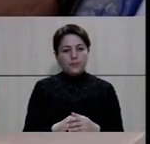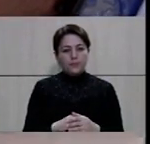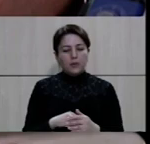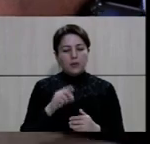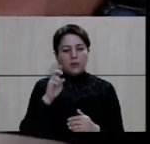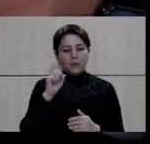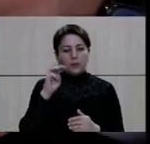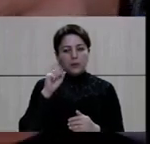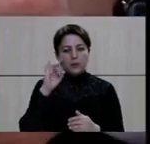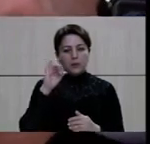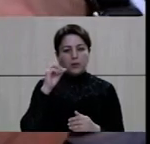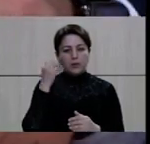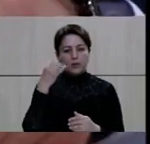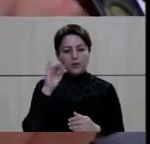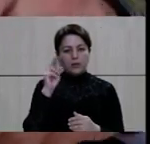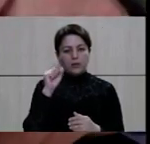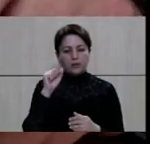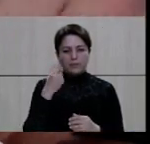batareykani bir qismiga yopishtirib olamiz.